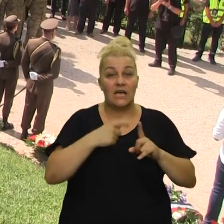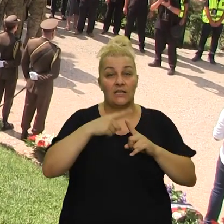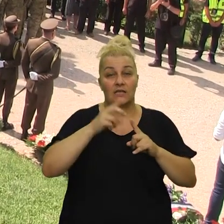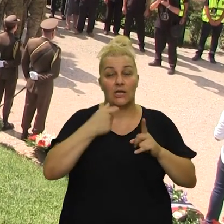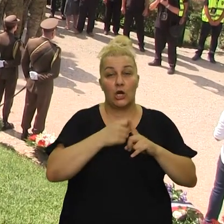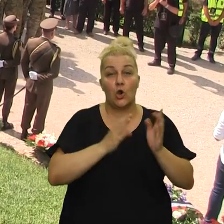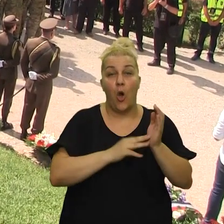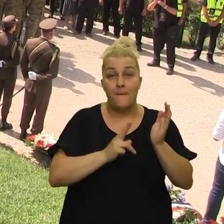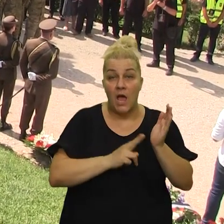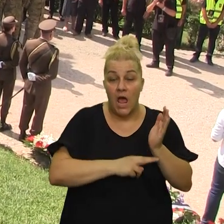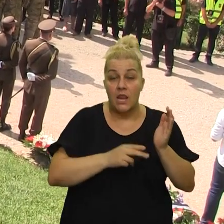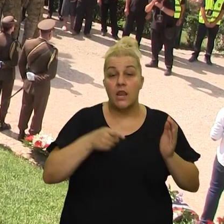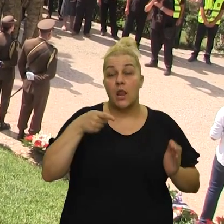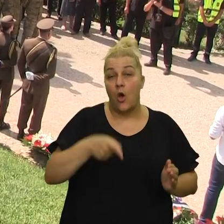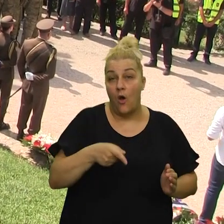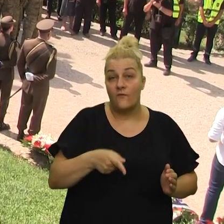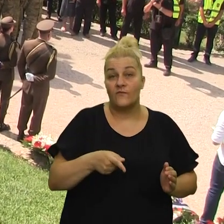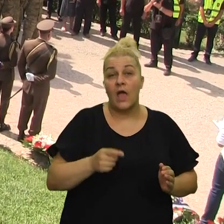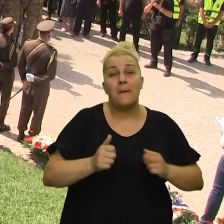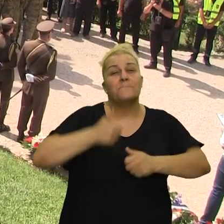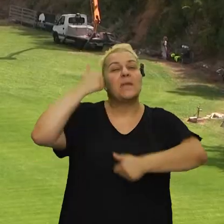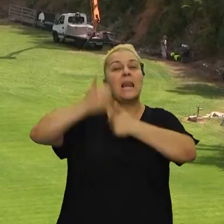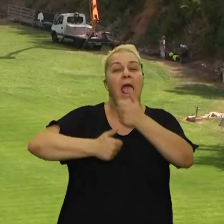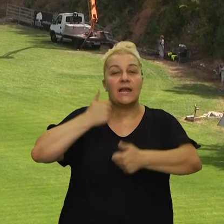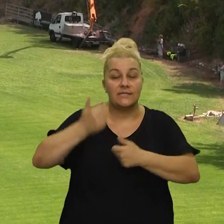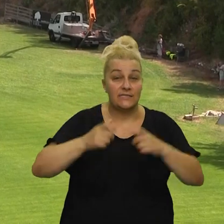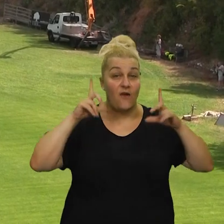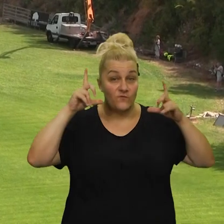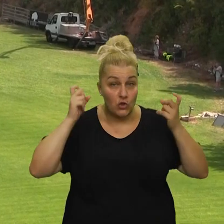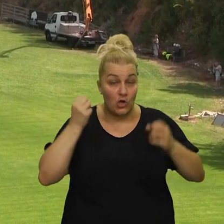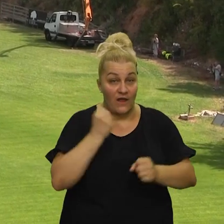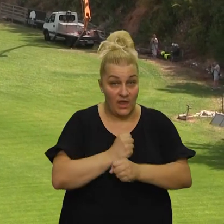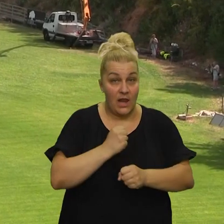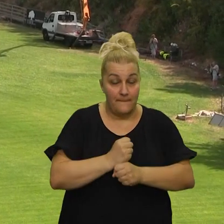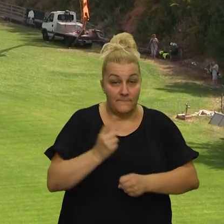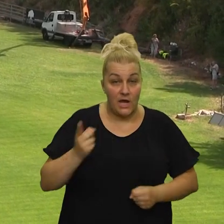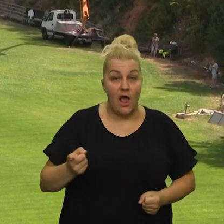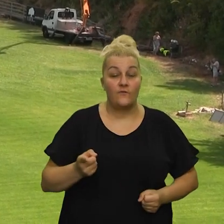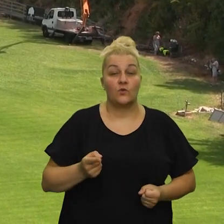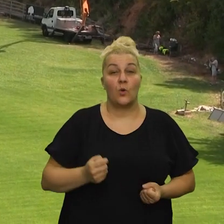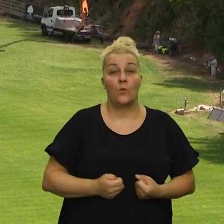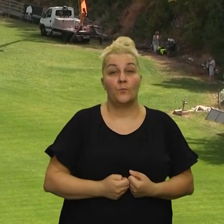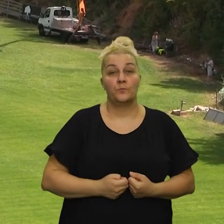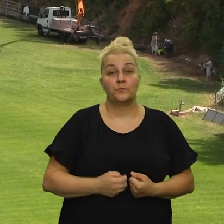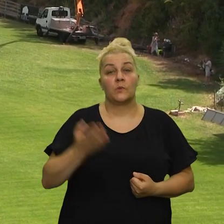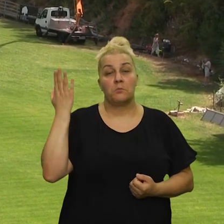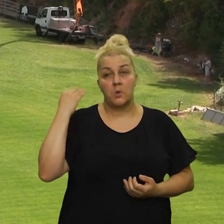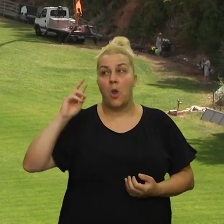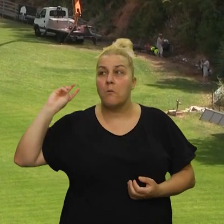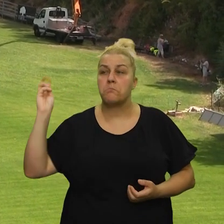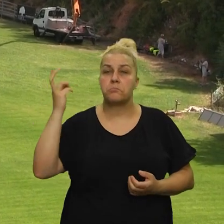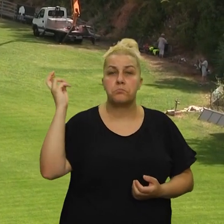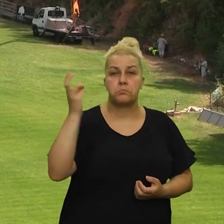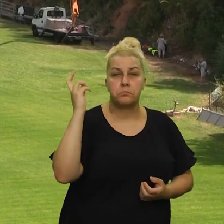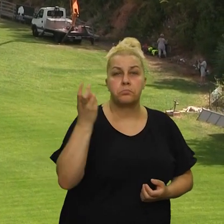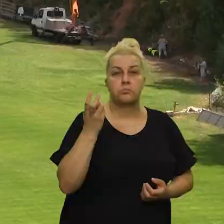taj tu sli, ovaj, milenijsku fotografiju. Milenijsku fotografiju. Bilo je uzvanika